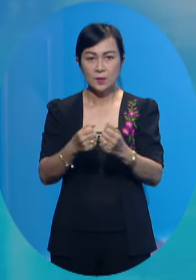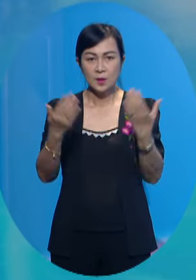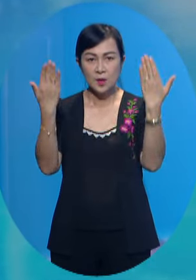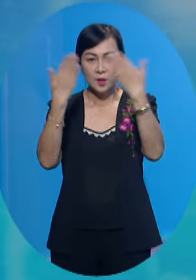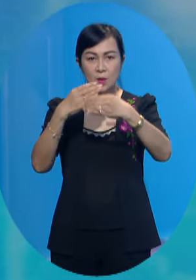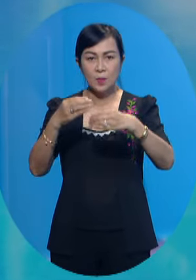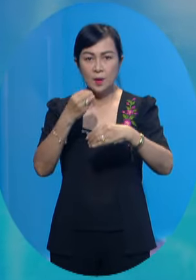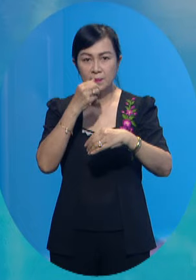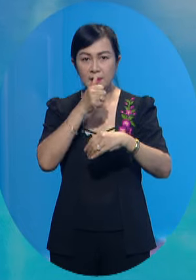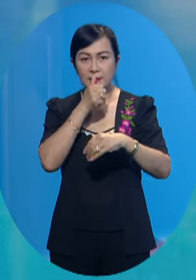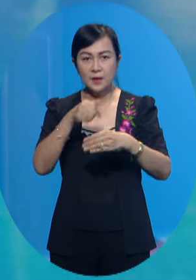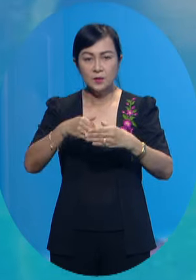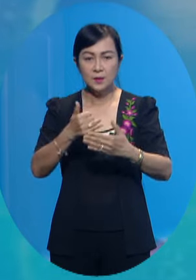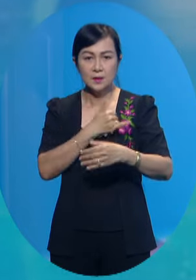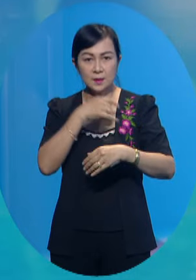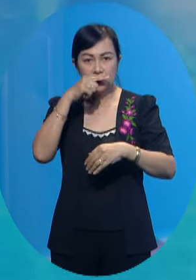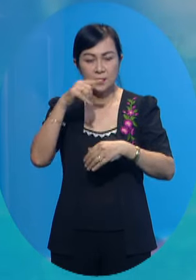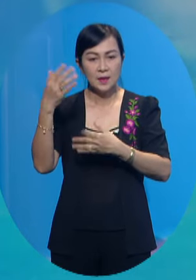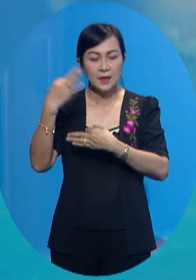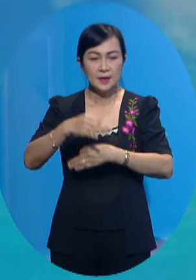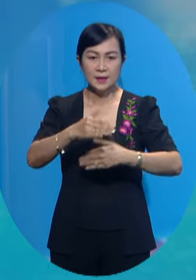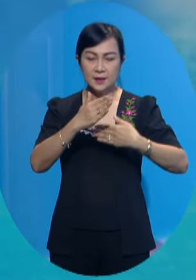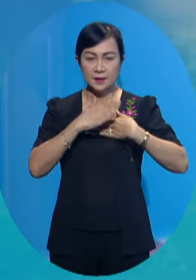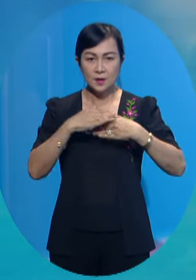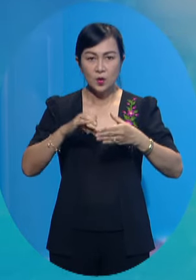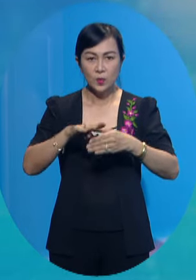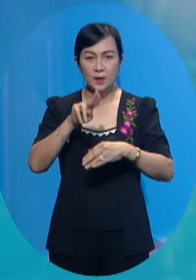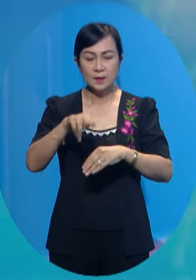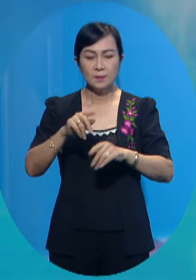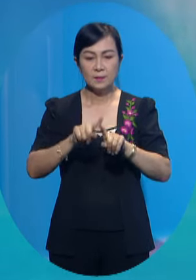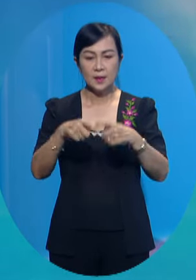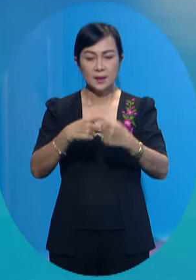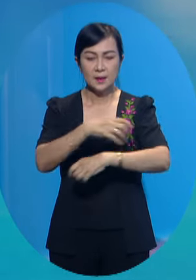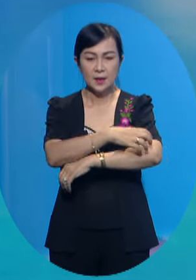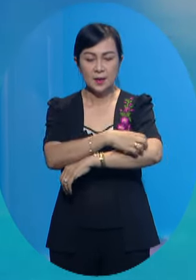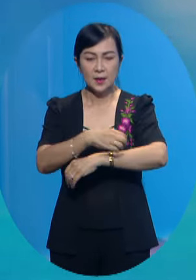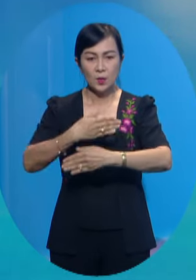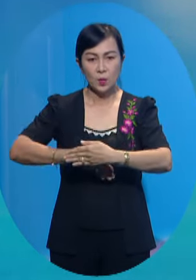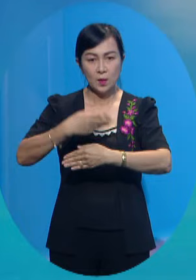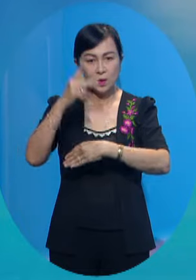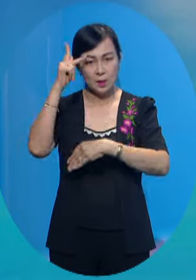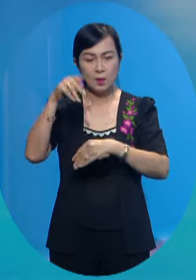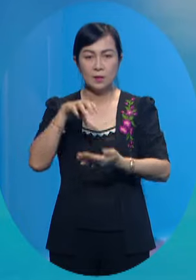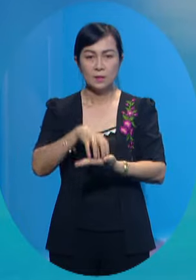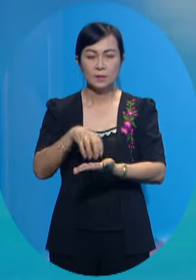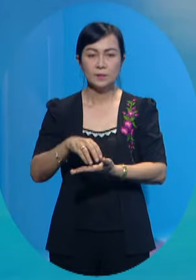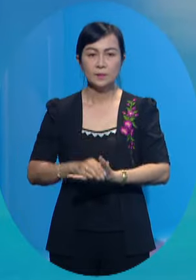chức đêm hội ẩm thực chay Xuân yêu thương Tết nghĩa tình nhằm gây quỹ chăm lo cho các hộ nghèo, hộ có hoàn cảnh khó khăn trên địa